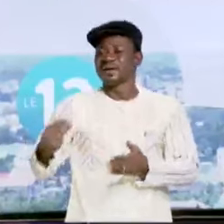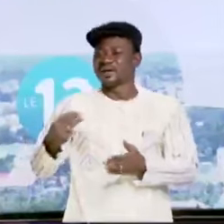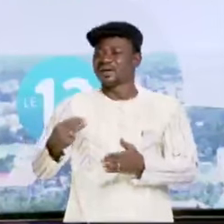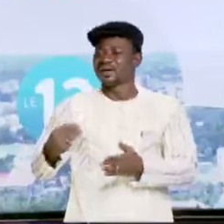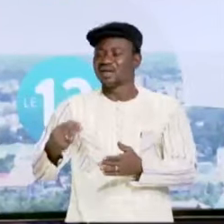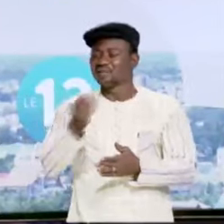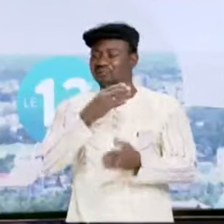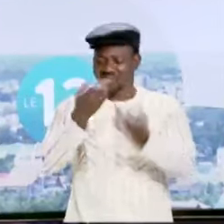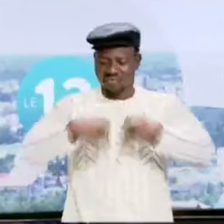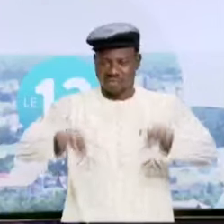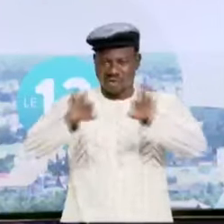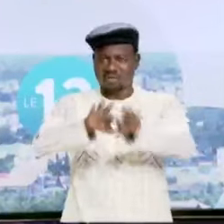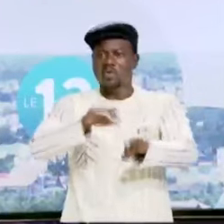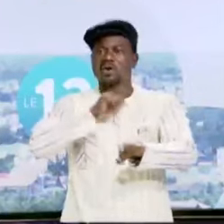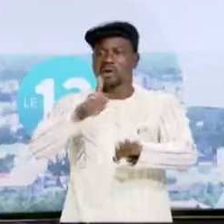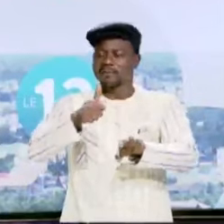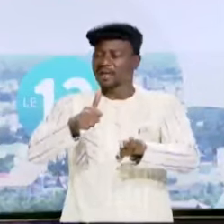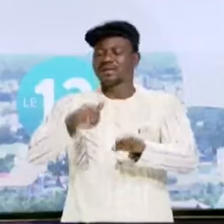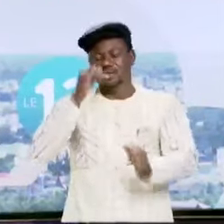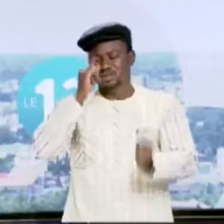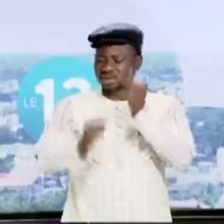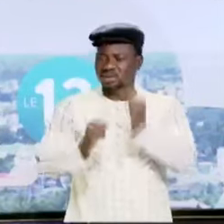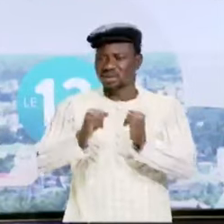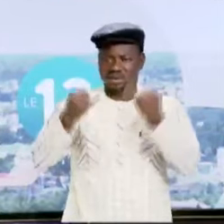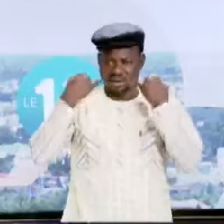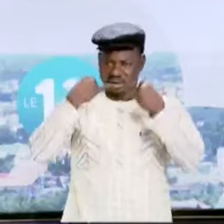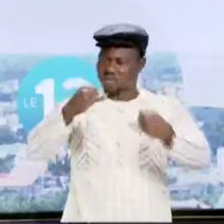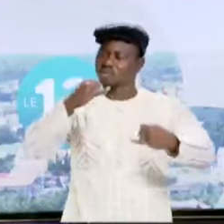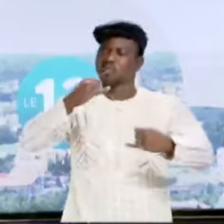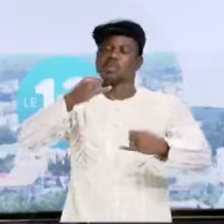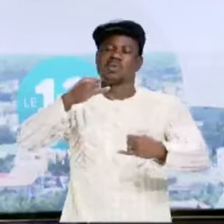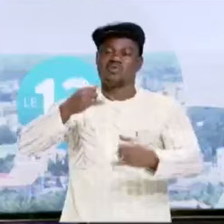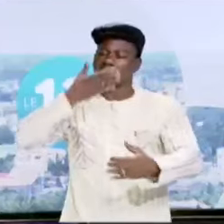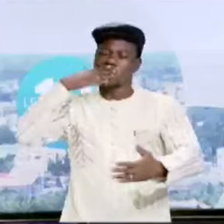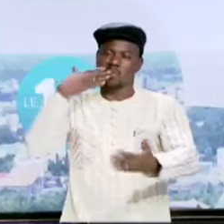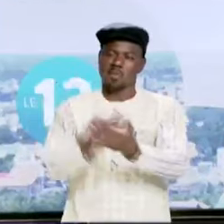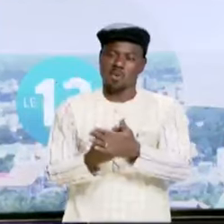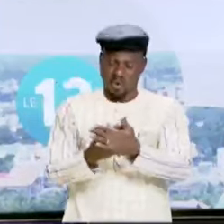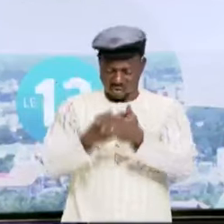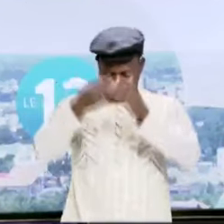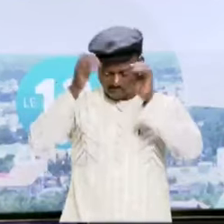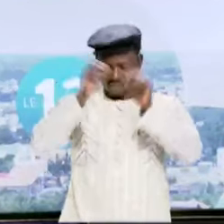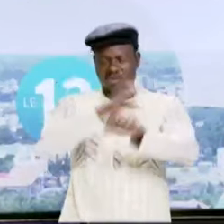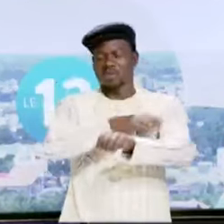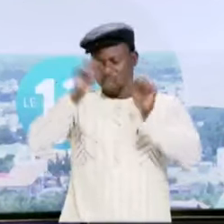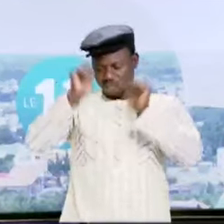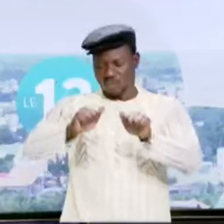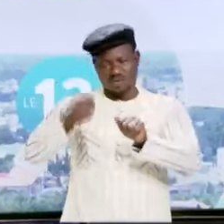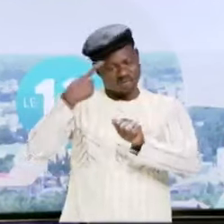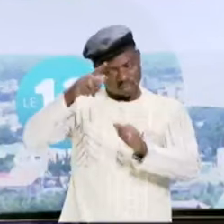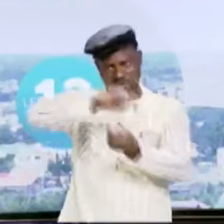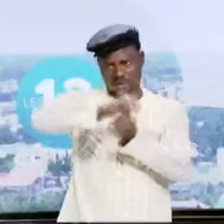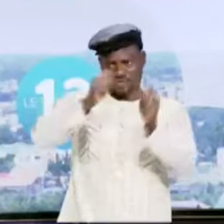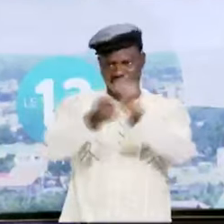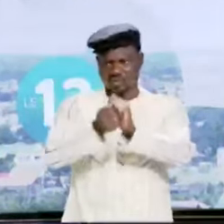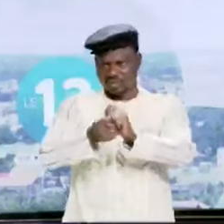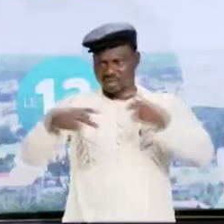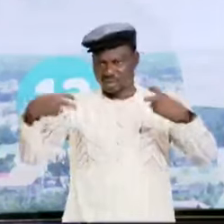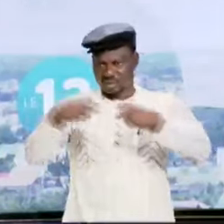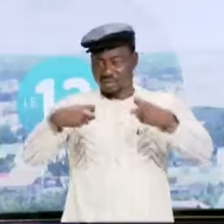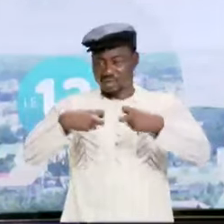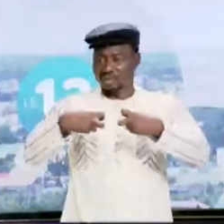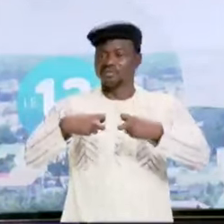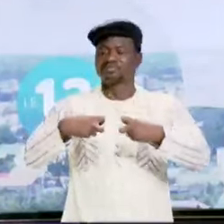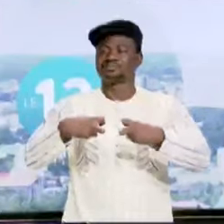l'information capable de les transformer en énergie ou en objet. On peut avoir je sais pas, on